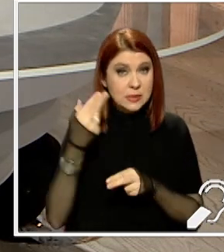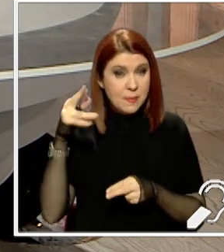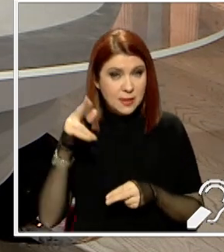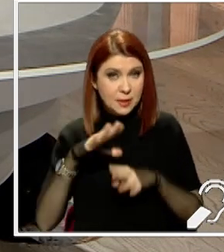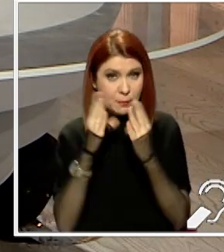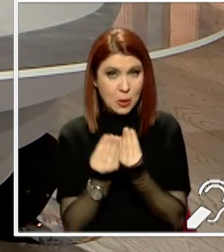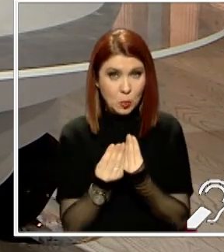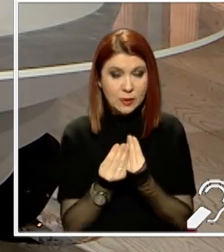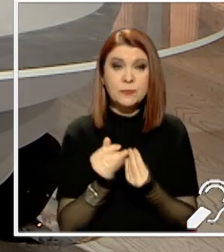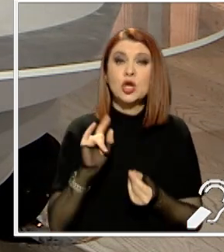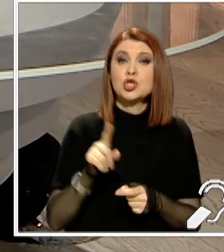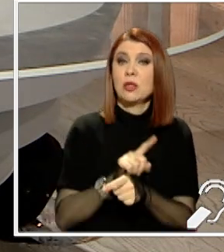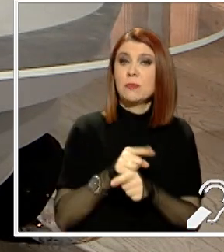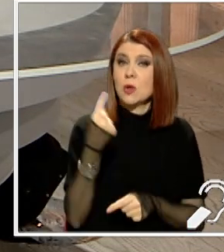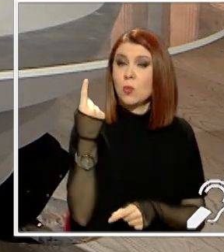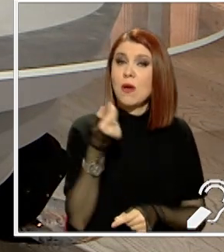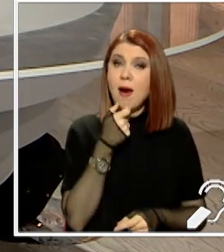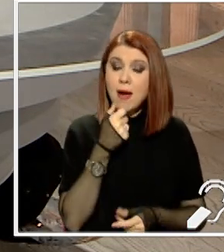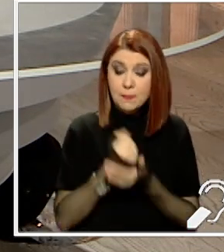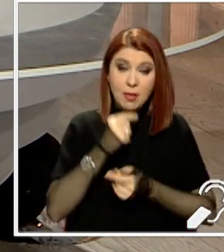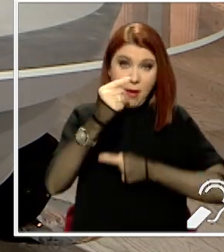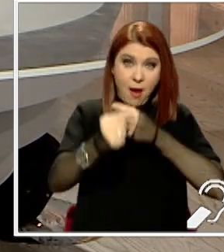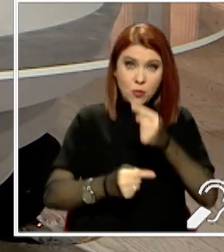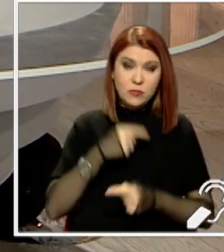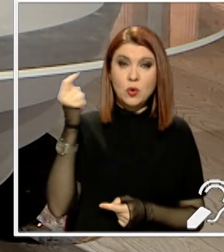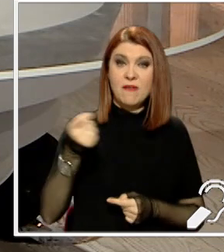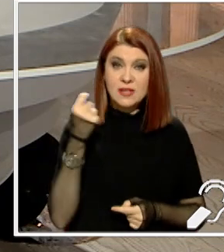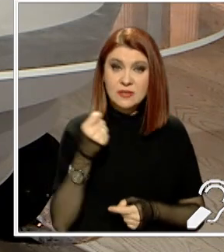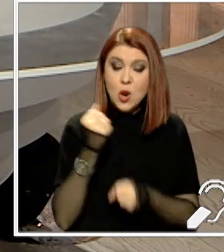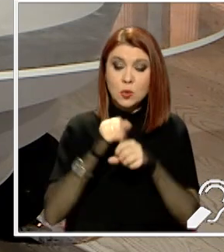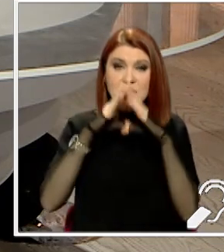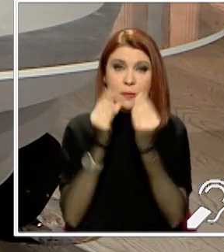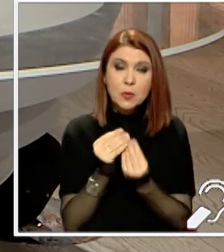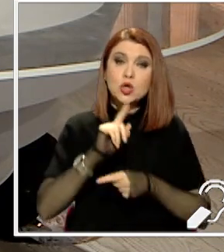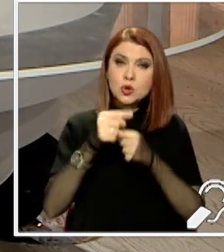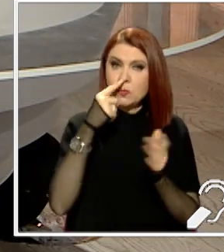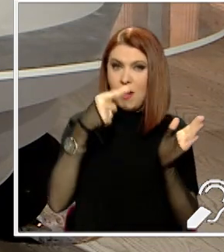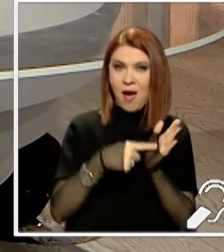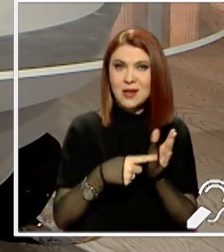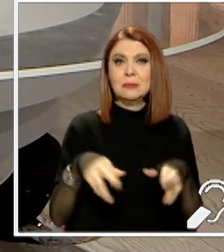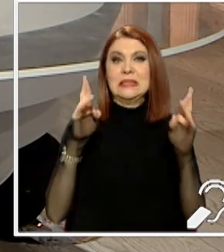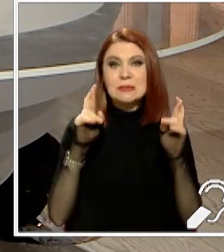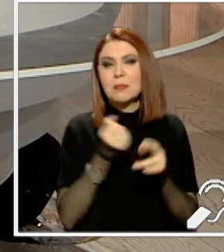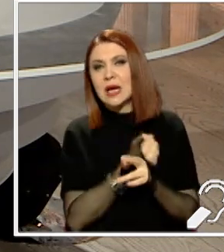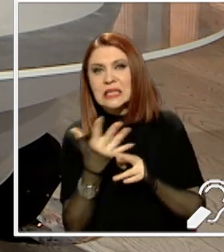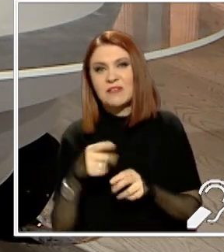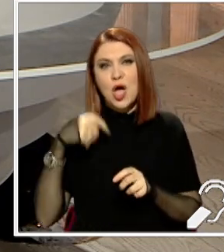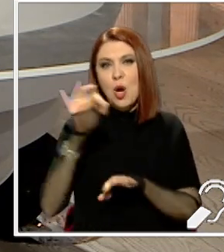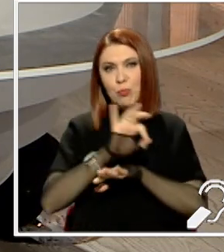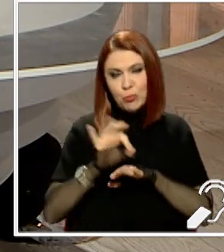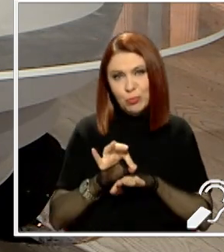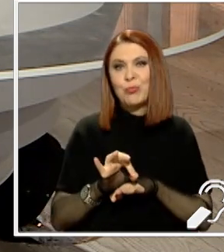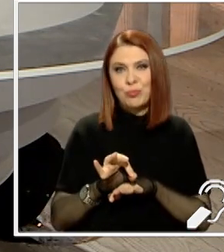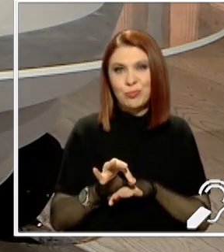departe și timp de un an, până la următoarea ediție a festivalului, lucrează împreună și apoi prezentăm, sperăm noi, câteva astfel de proiecte, dintre